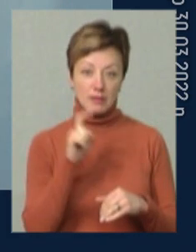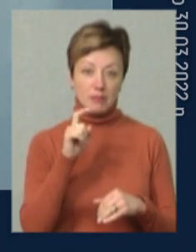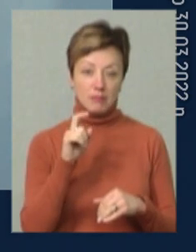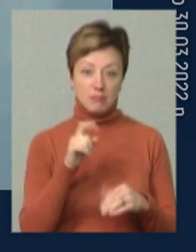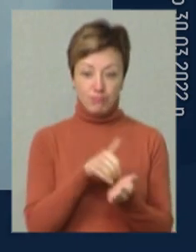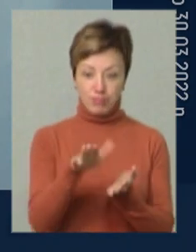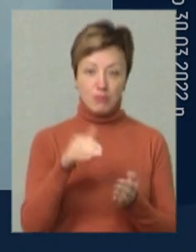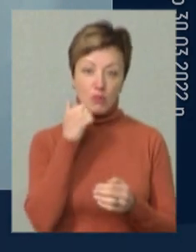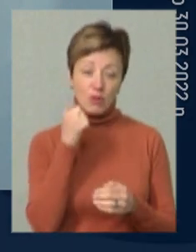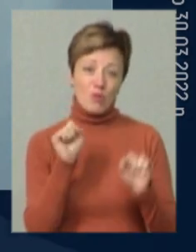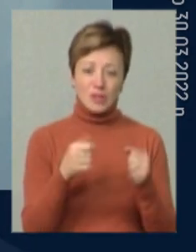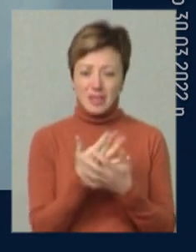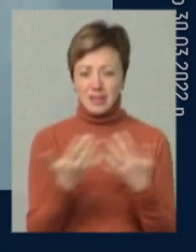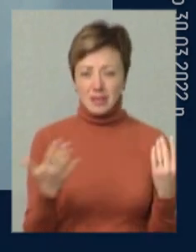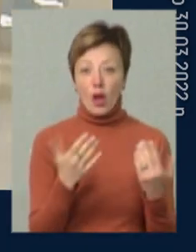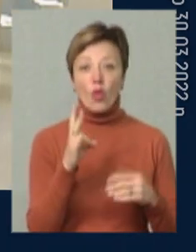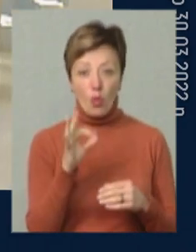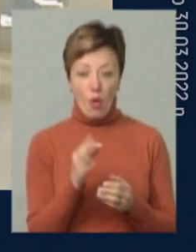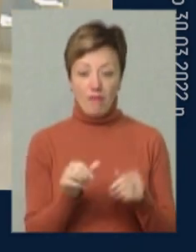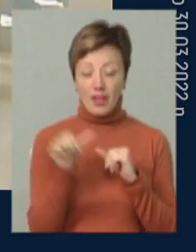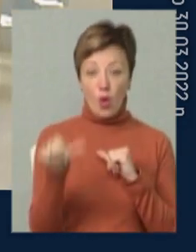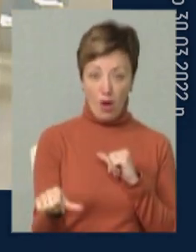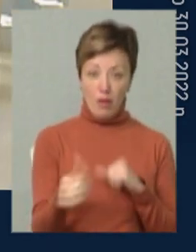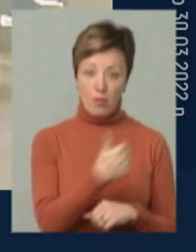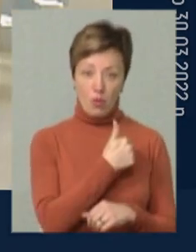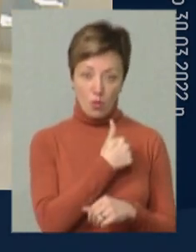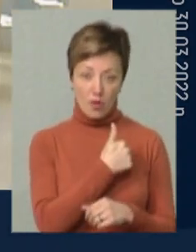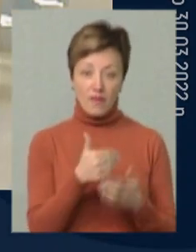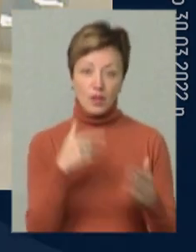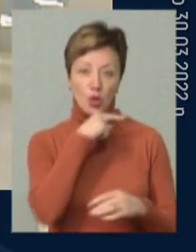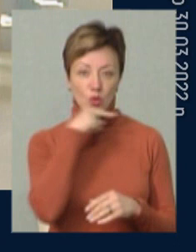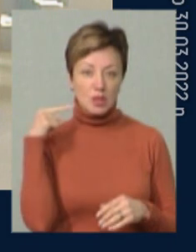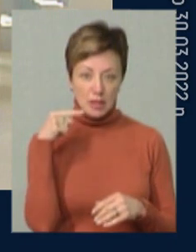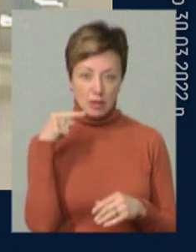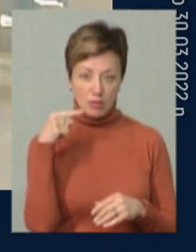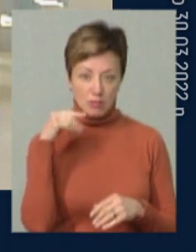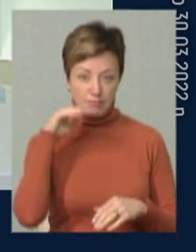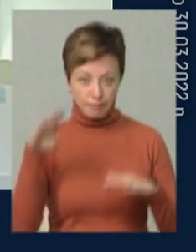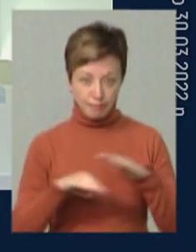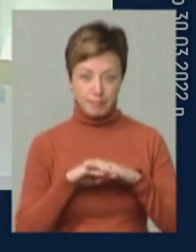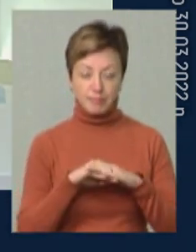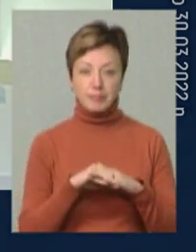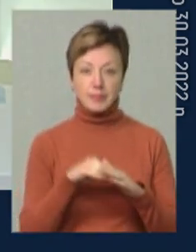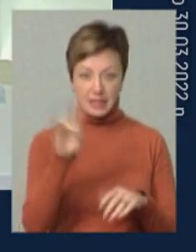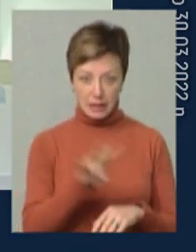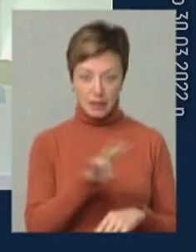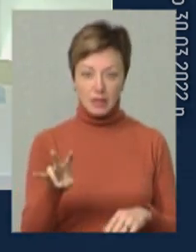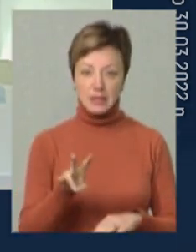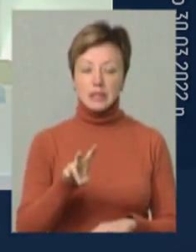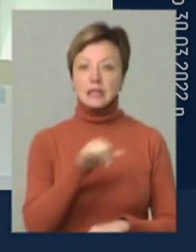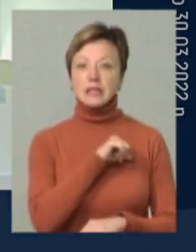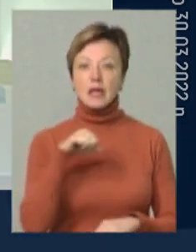різні варіанти, які це можуть бути статуси, але відокремлено від Російської православної церкви. Сам